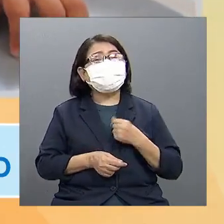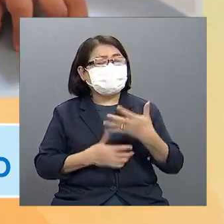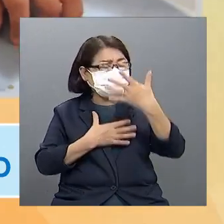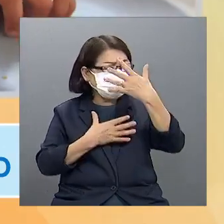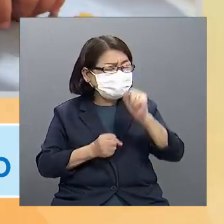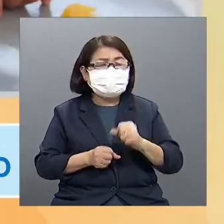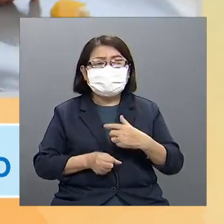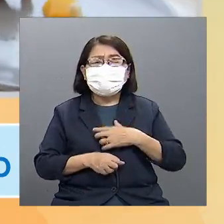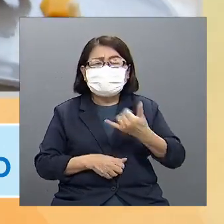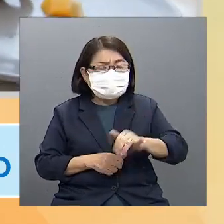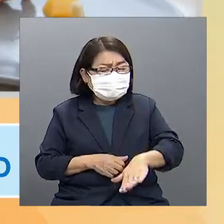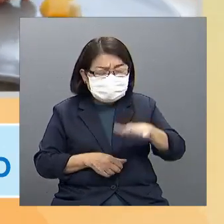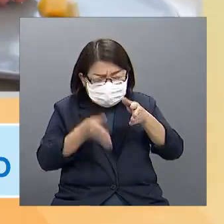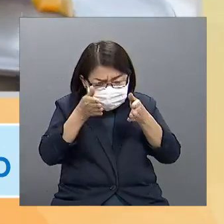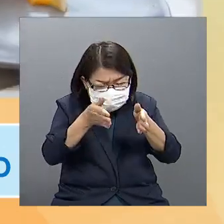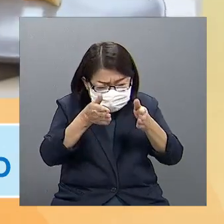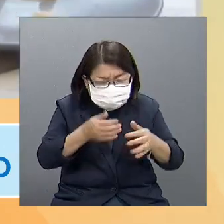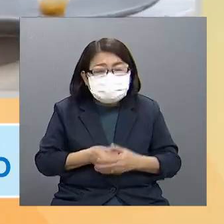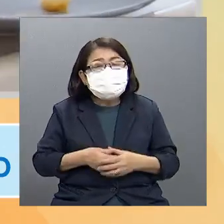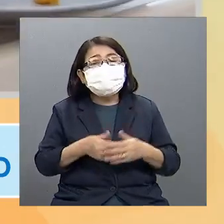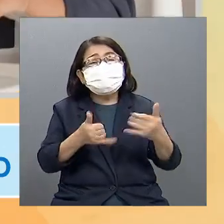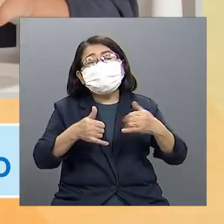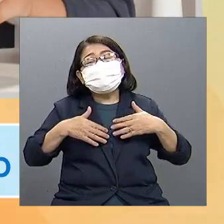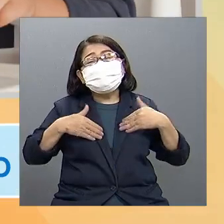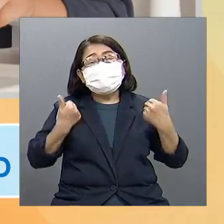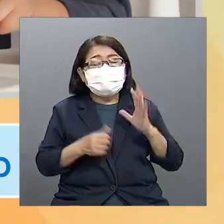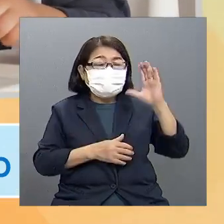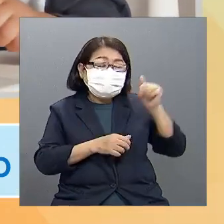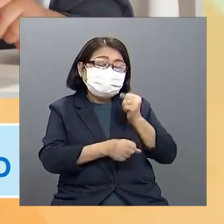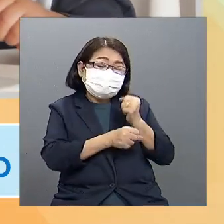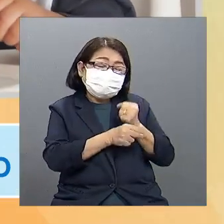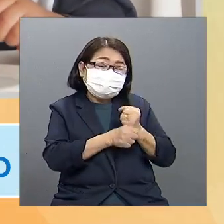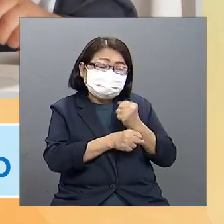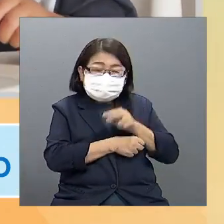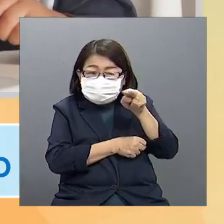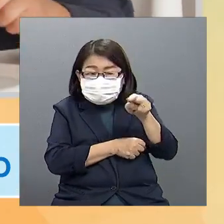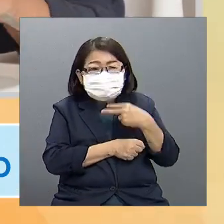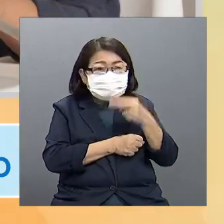มีอะไรให้เพลินคือถ้าเขาสามารถอยู่กับของ